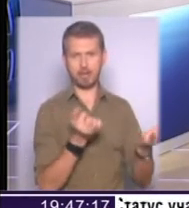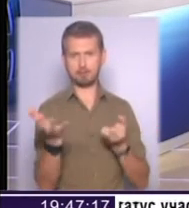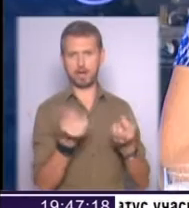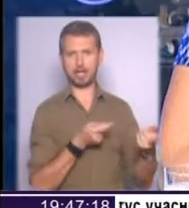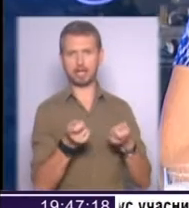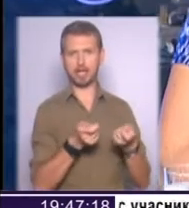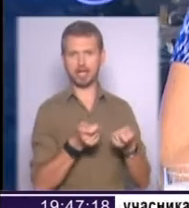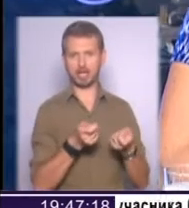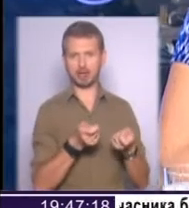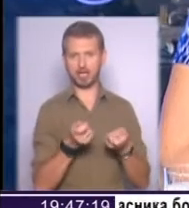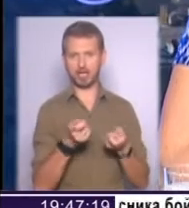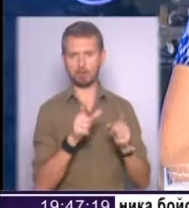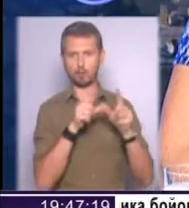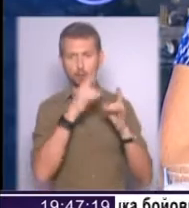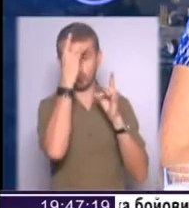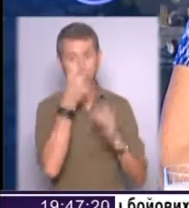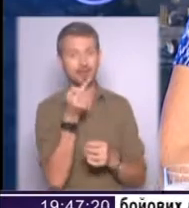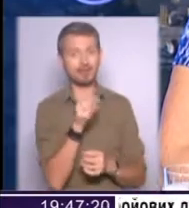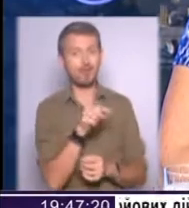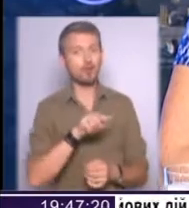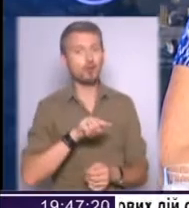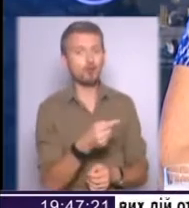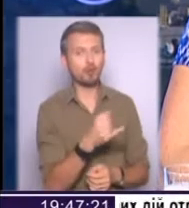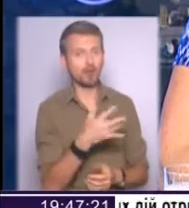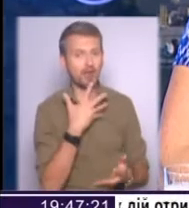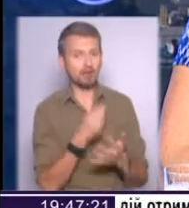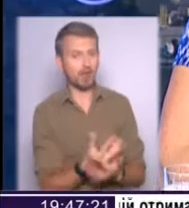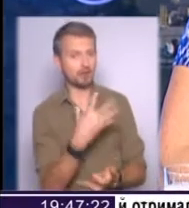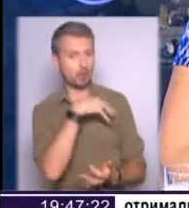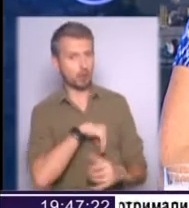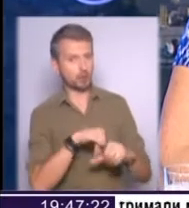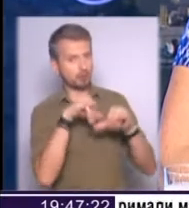установ культури, там чомусь і власні доходи збільшилися,